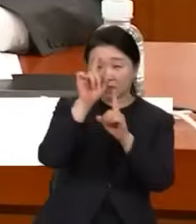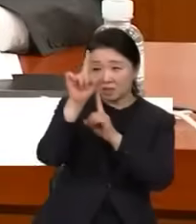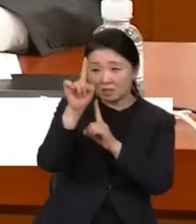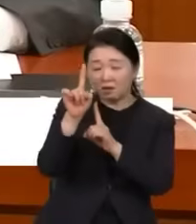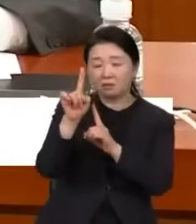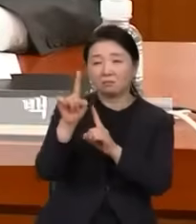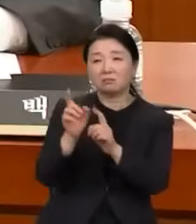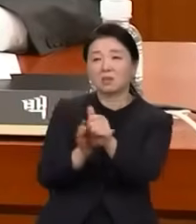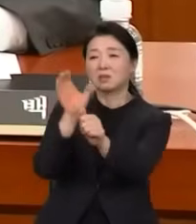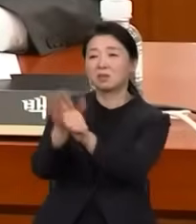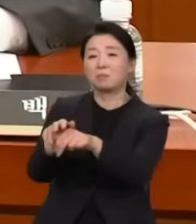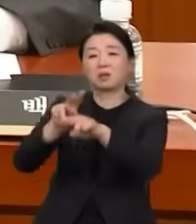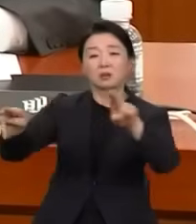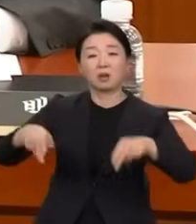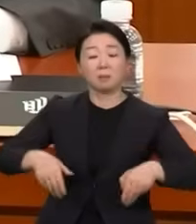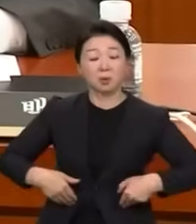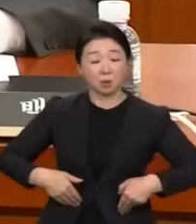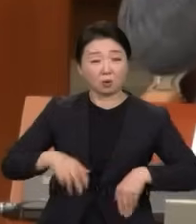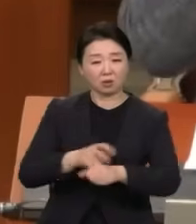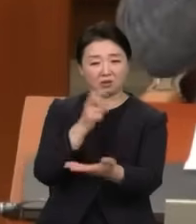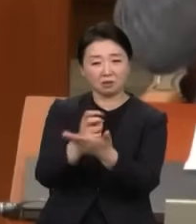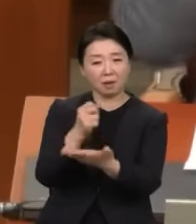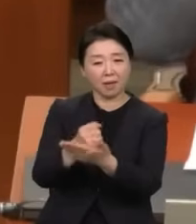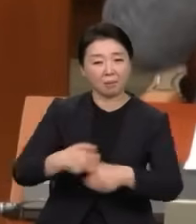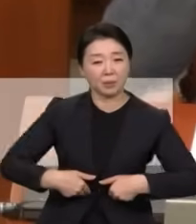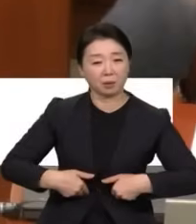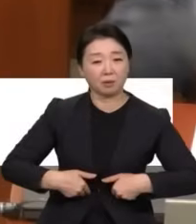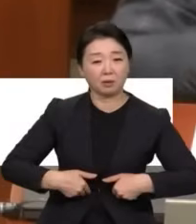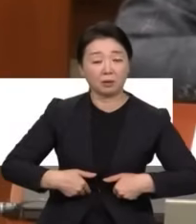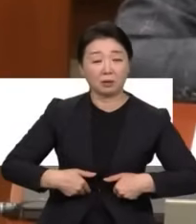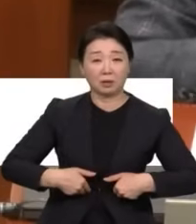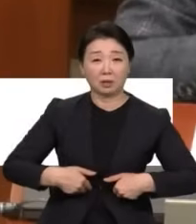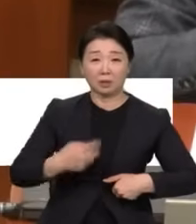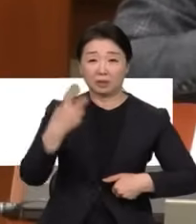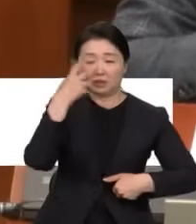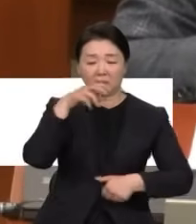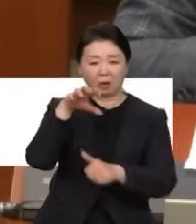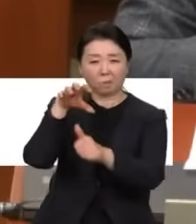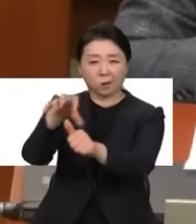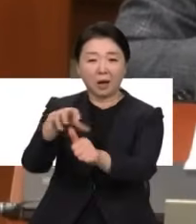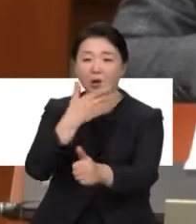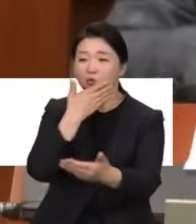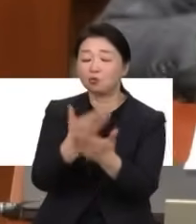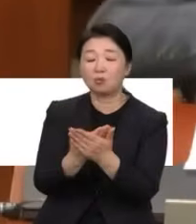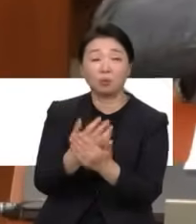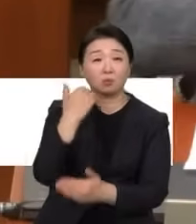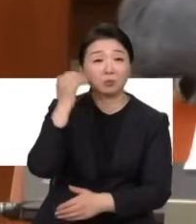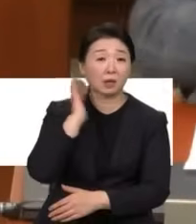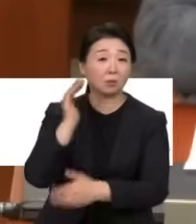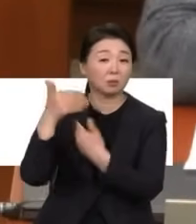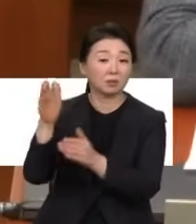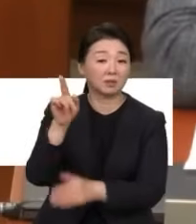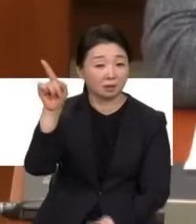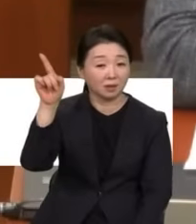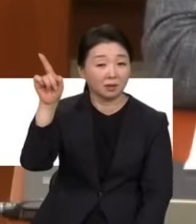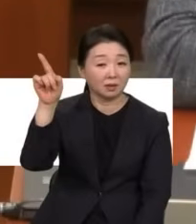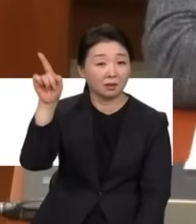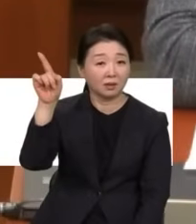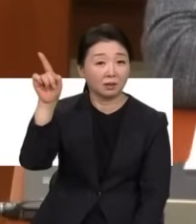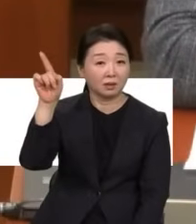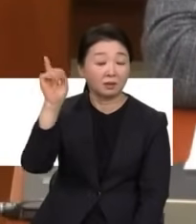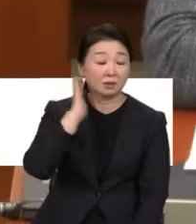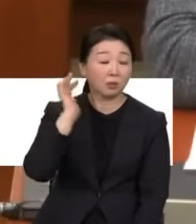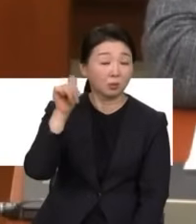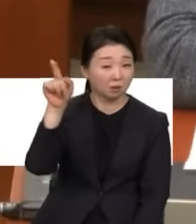철회를 촉구하며 특검 도입을 주장했습니다. 사건 외압의 핵심에는 바로 대통령실이 있고 바로